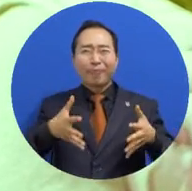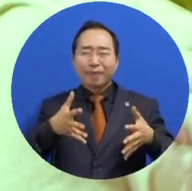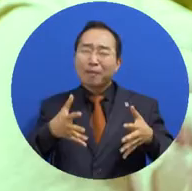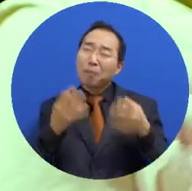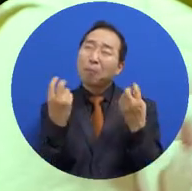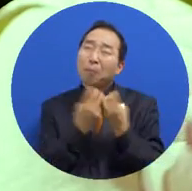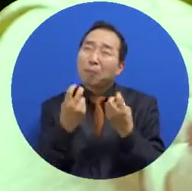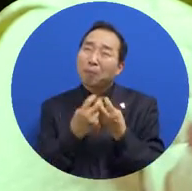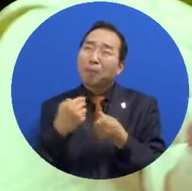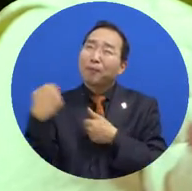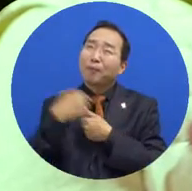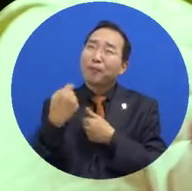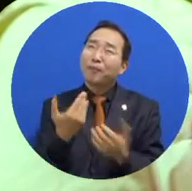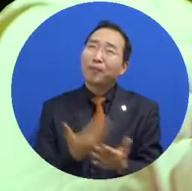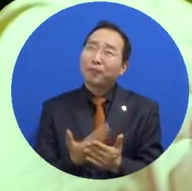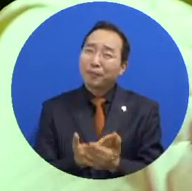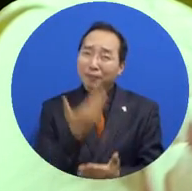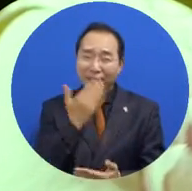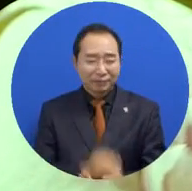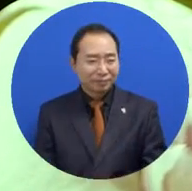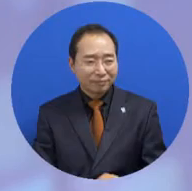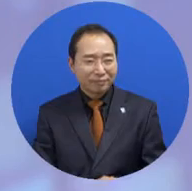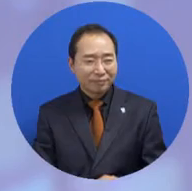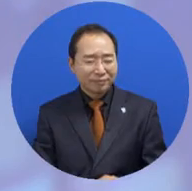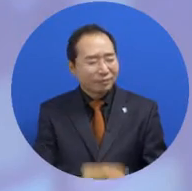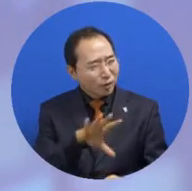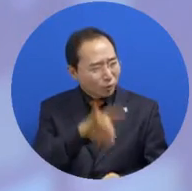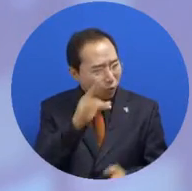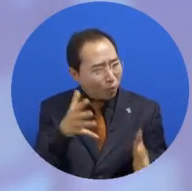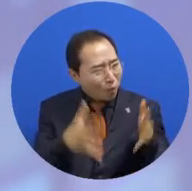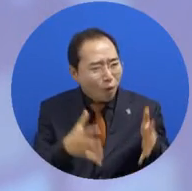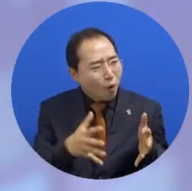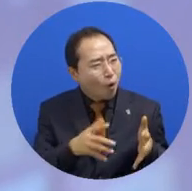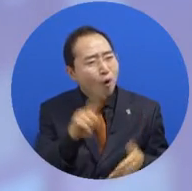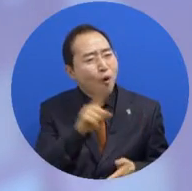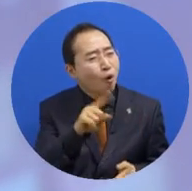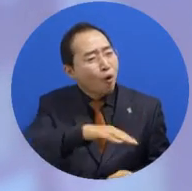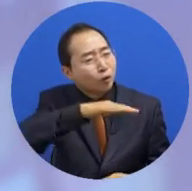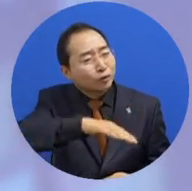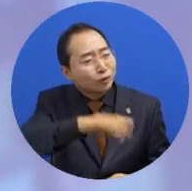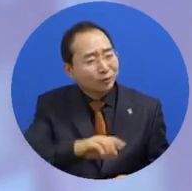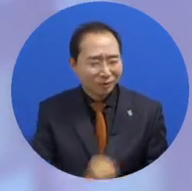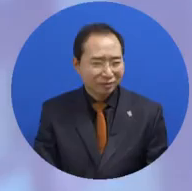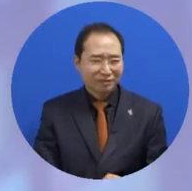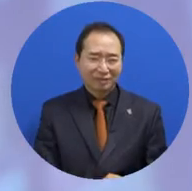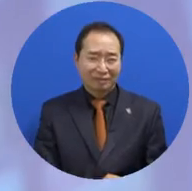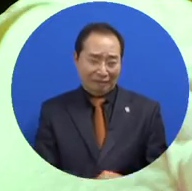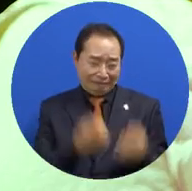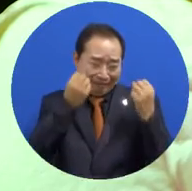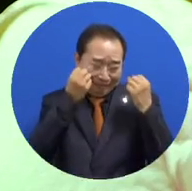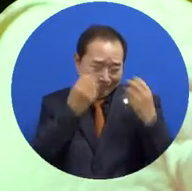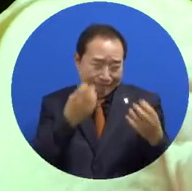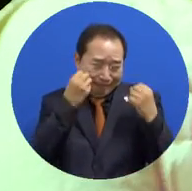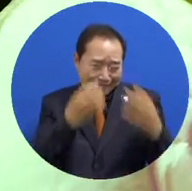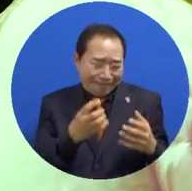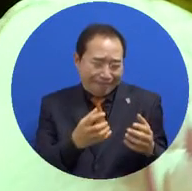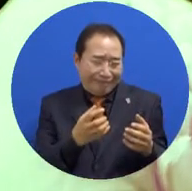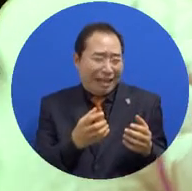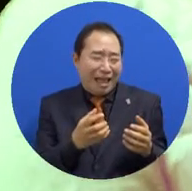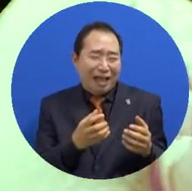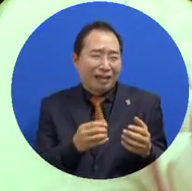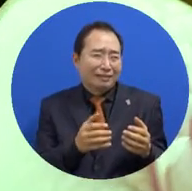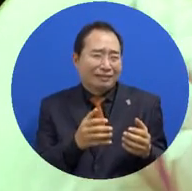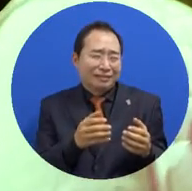있는 꿀팁이나 비법 같은 건 없을까요? 어느 정도가 초보인 거야? 완전 생초보예요.